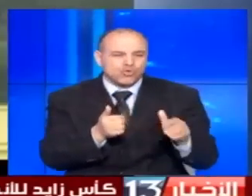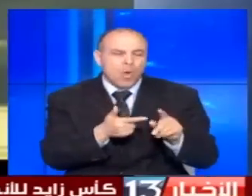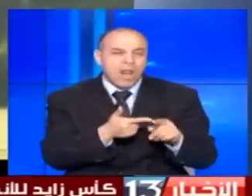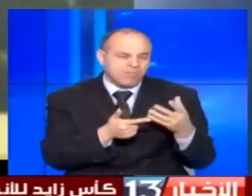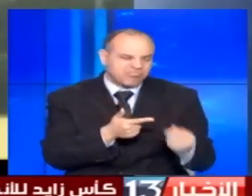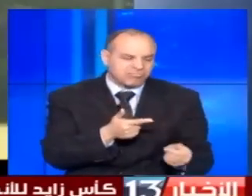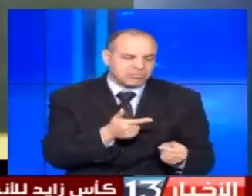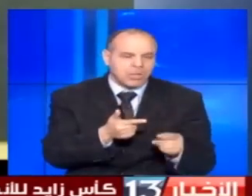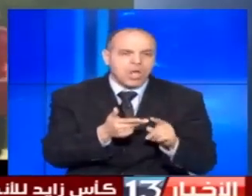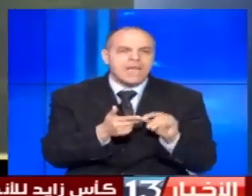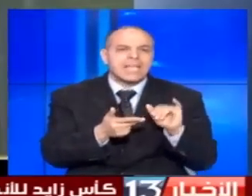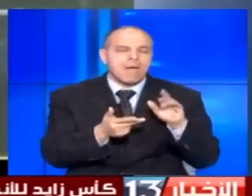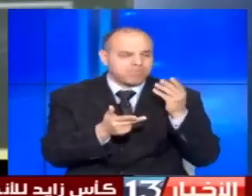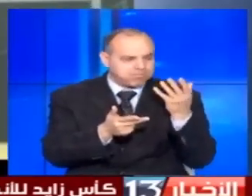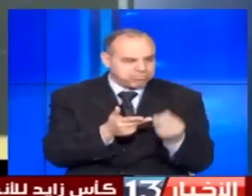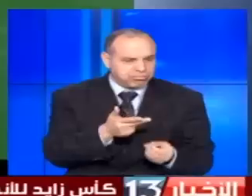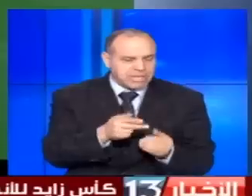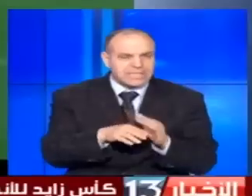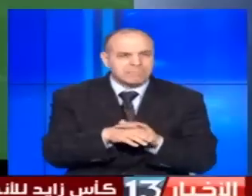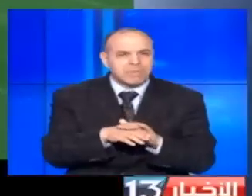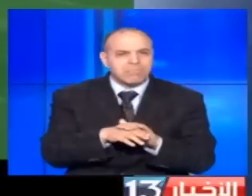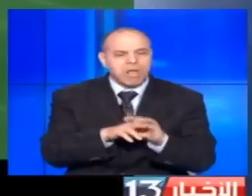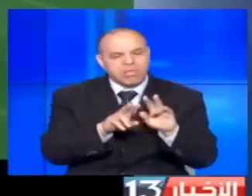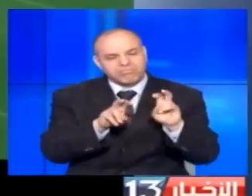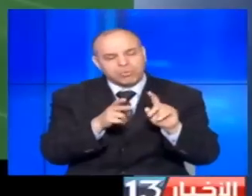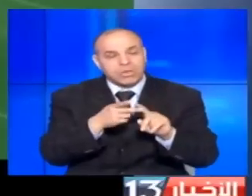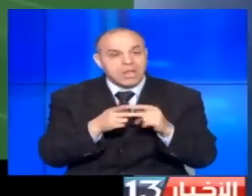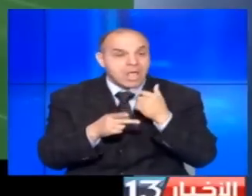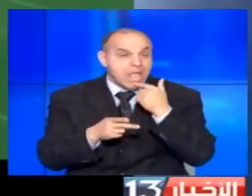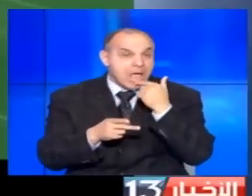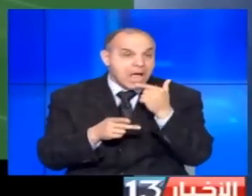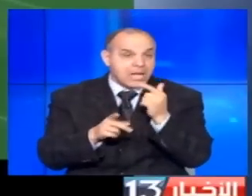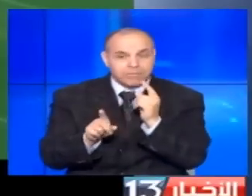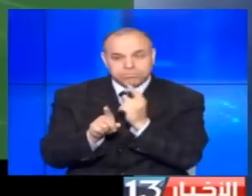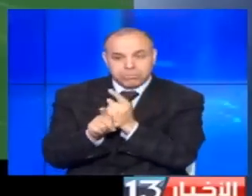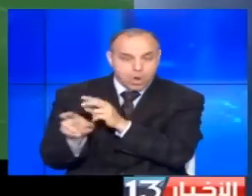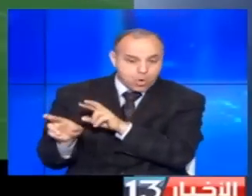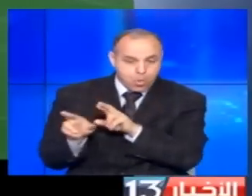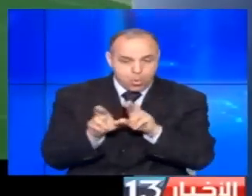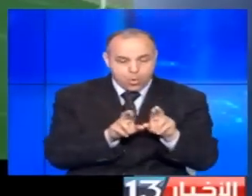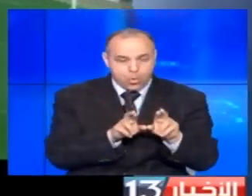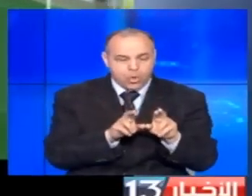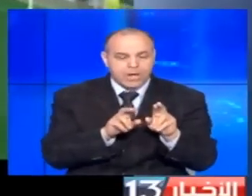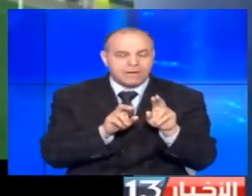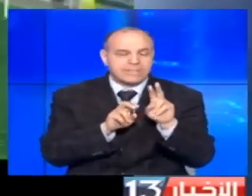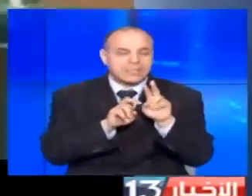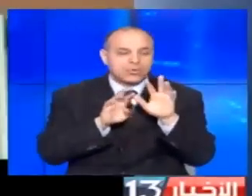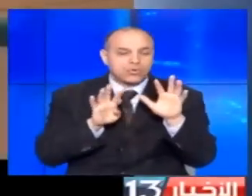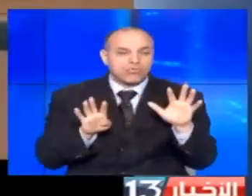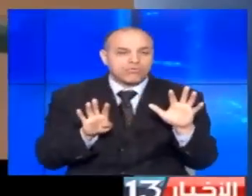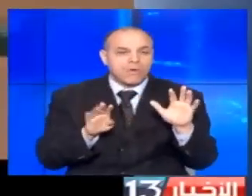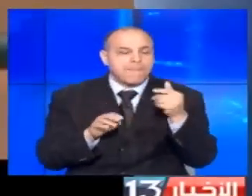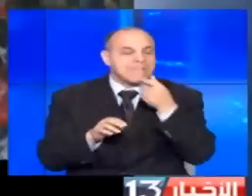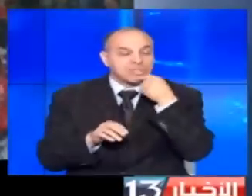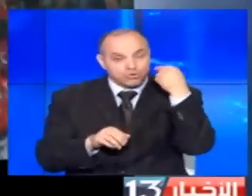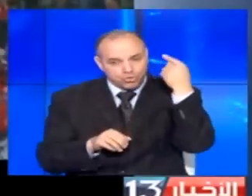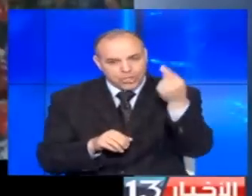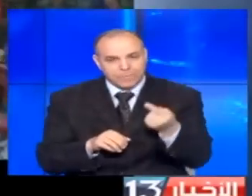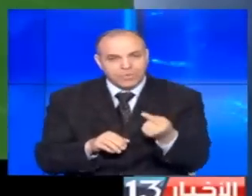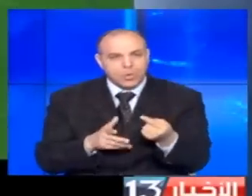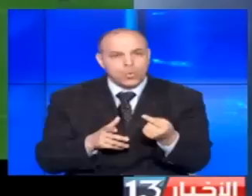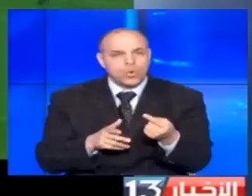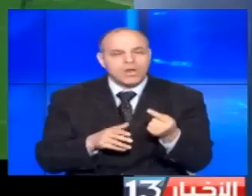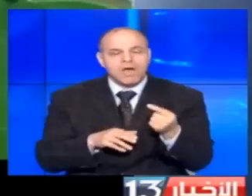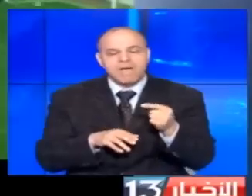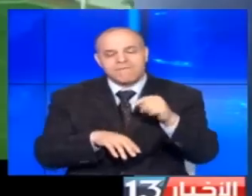جمل وايهاب المساكني بسبب الايقاف ويذكر ان لقاء الاياب سيدور يوم ال9 والش من مارس المقبل